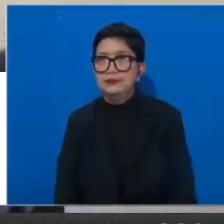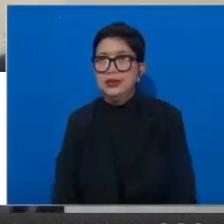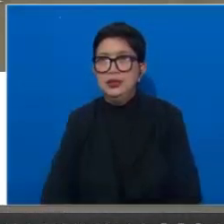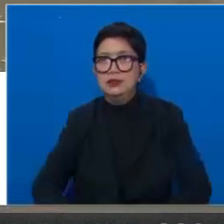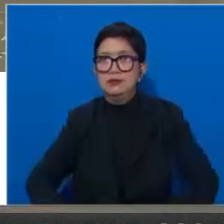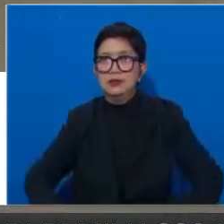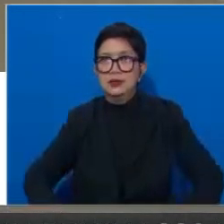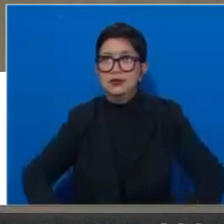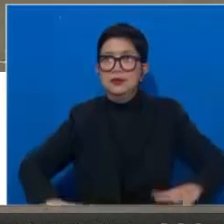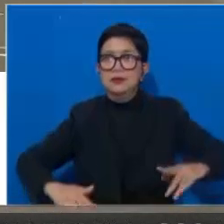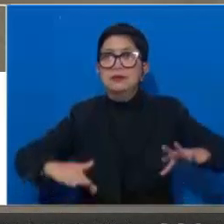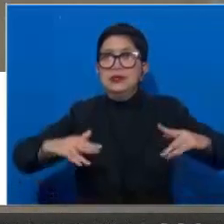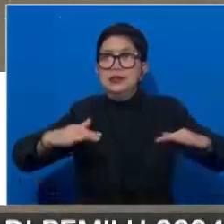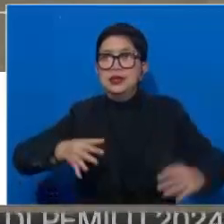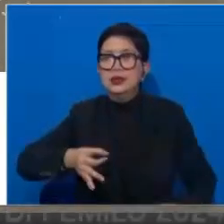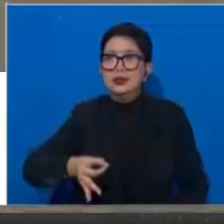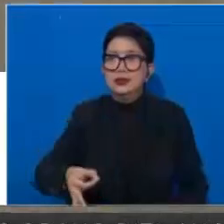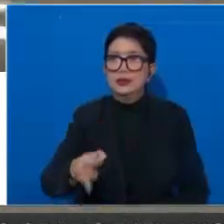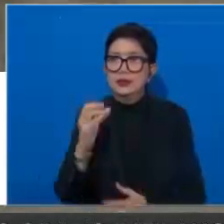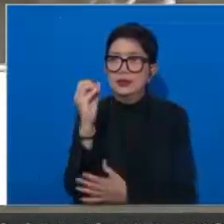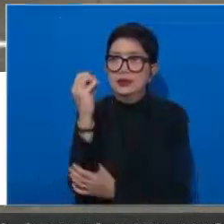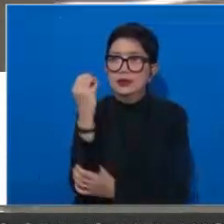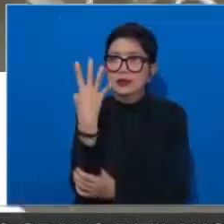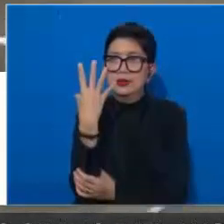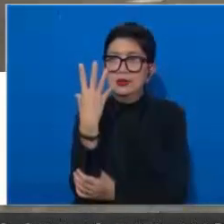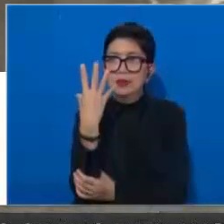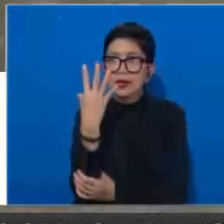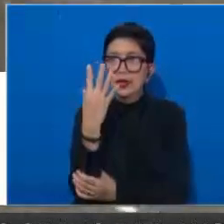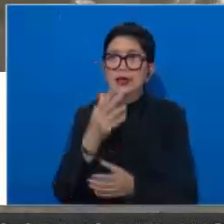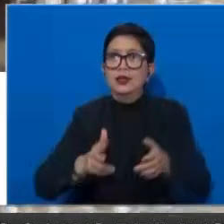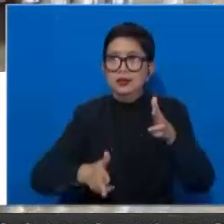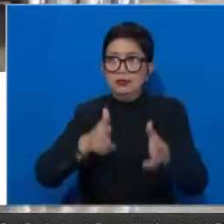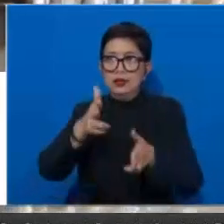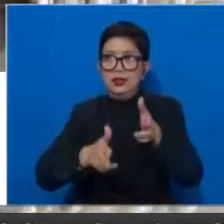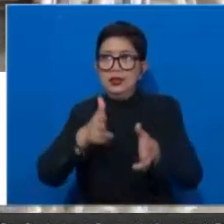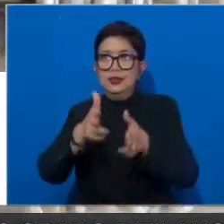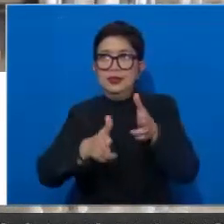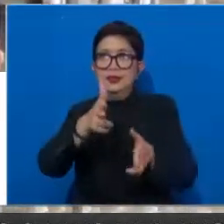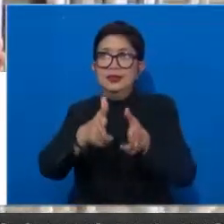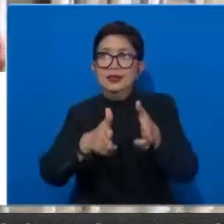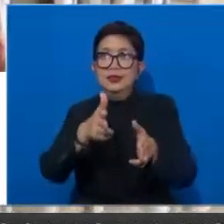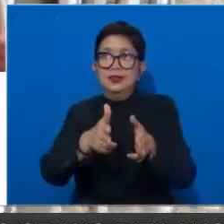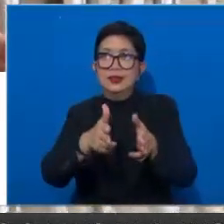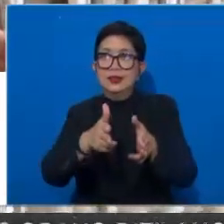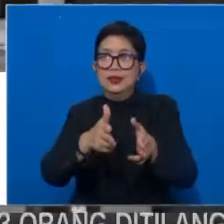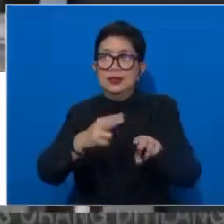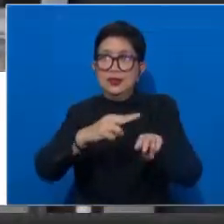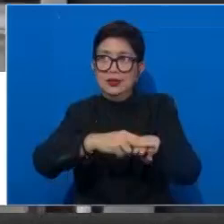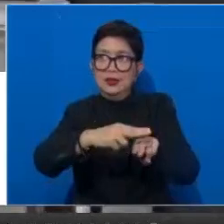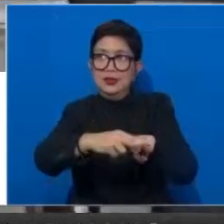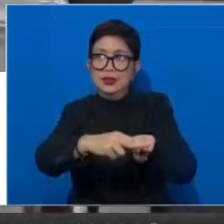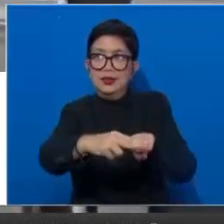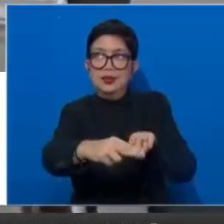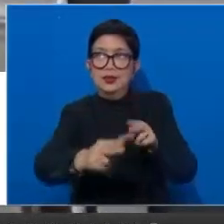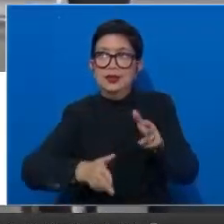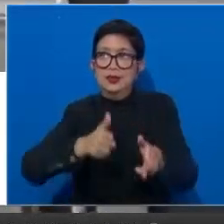Banjir yang melanda wilayah kota Semarang, Jawa Tengah Kamis pagi juga menggenangi rel kereta api. Akibatnya perjalanan kereta api yang melintas di